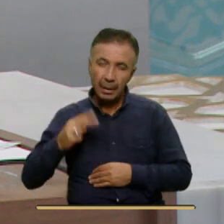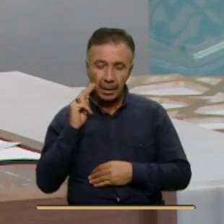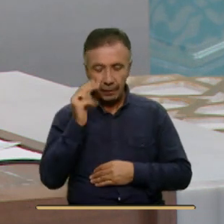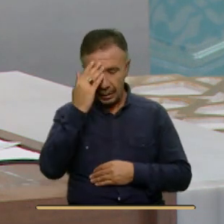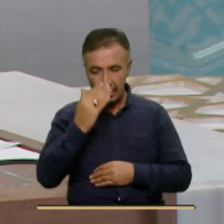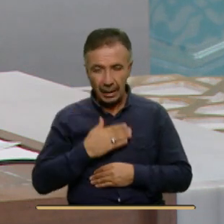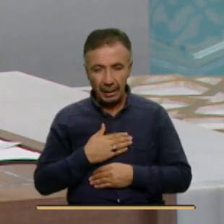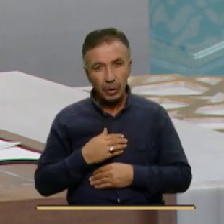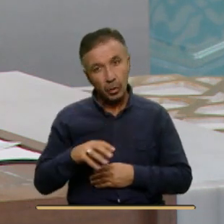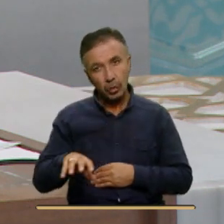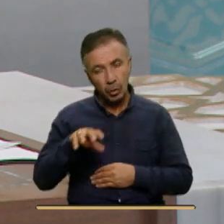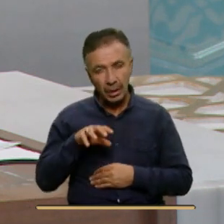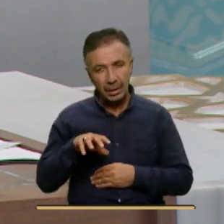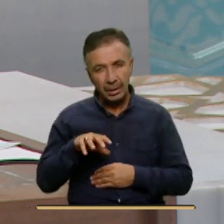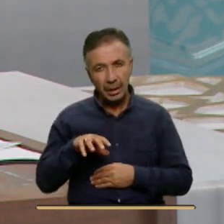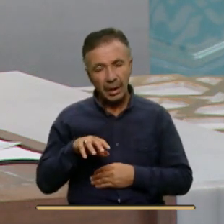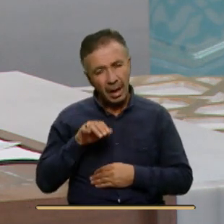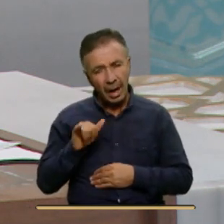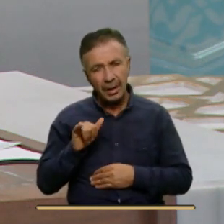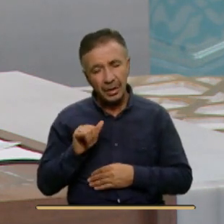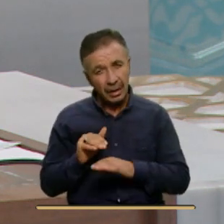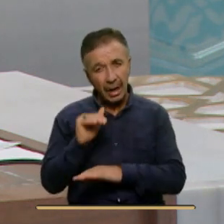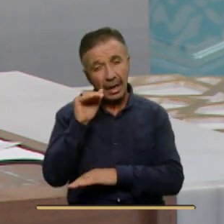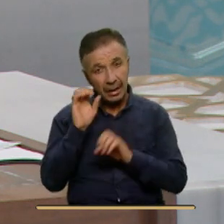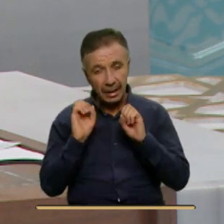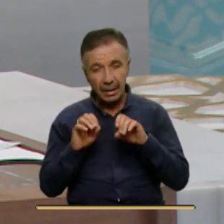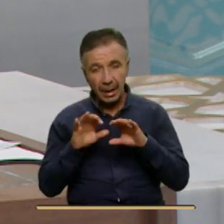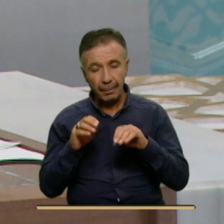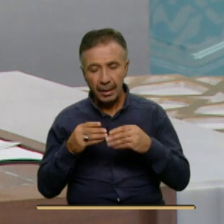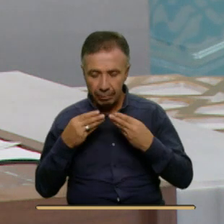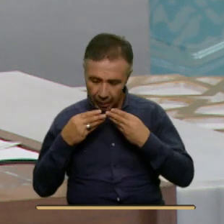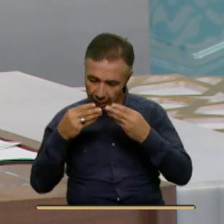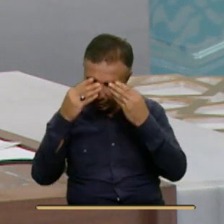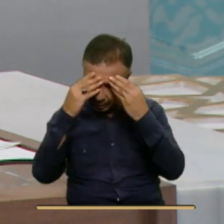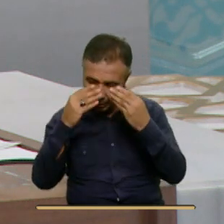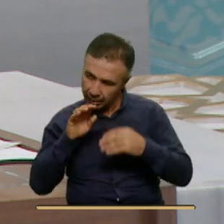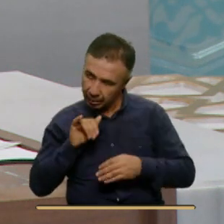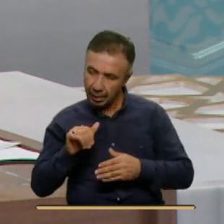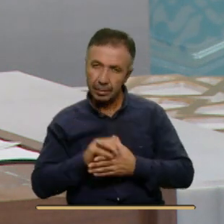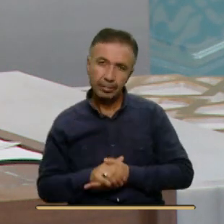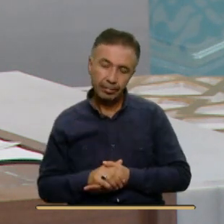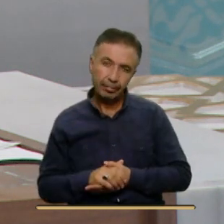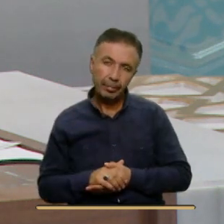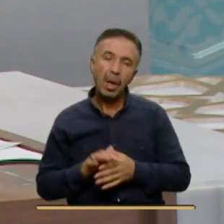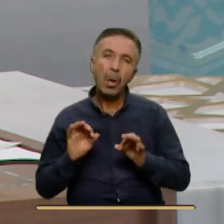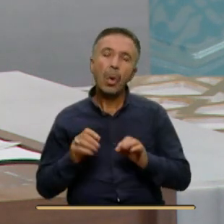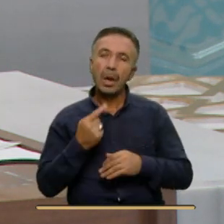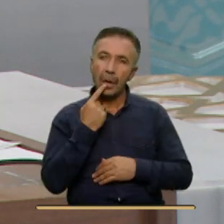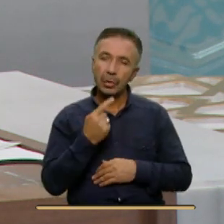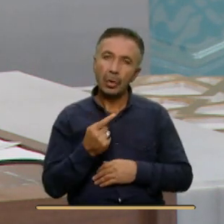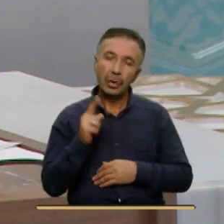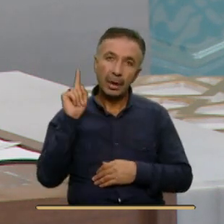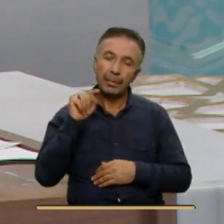aleyhi ve sellemin sünneti hayat rehberidir, hayatımız içindir. O öyle söylüyor, Rabbimiz